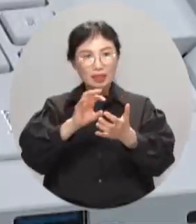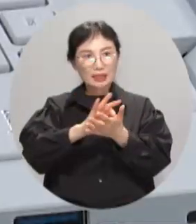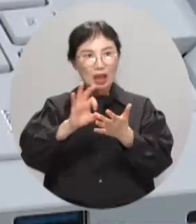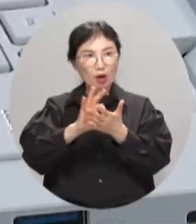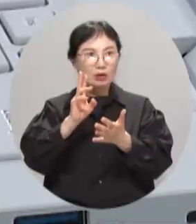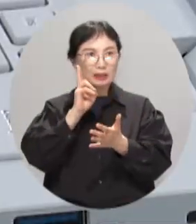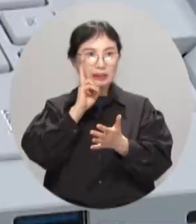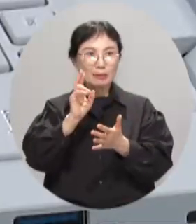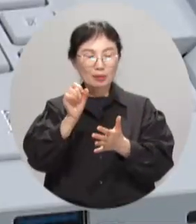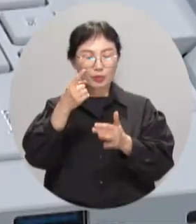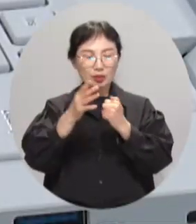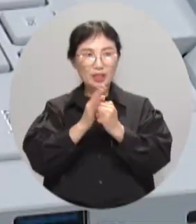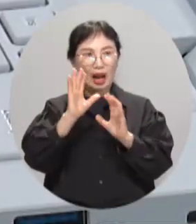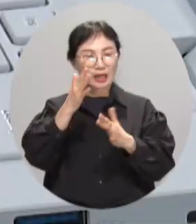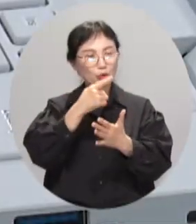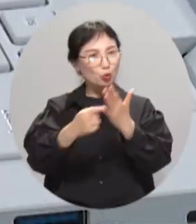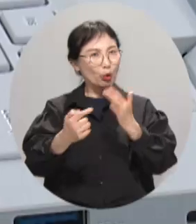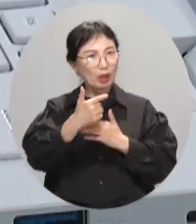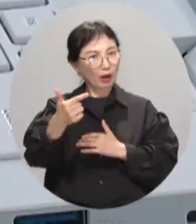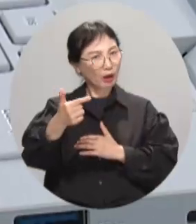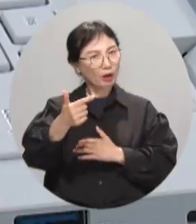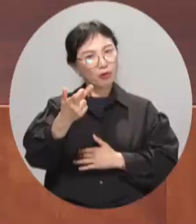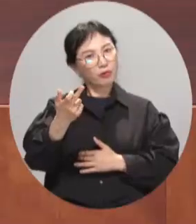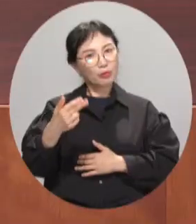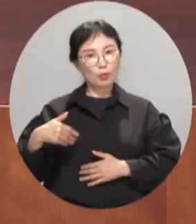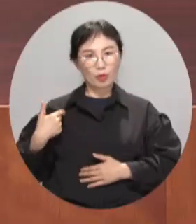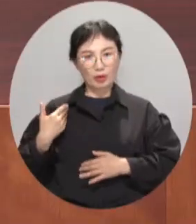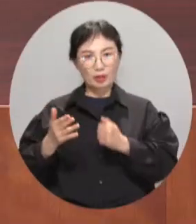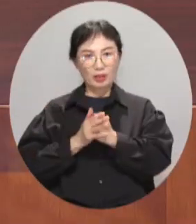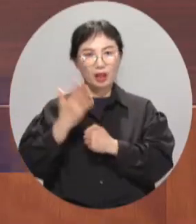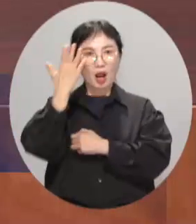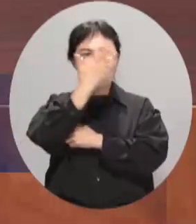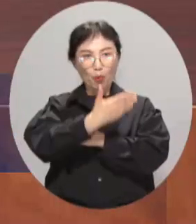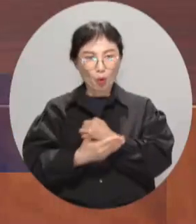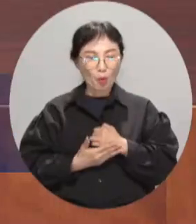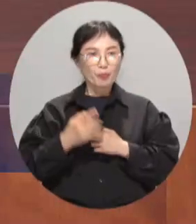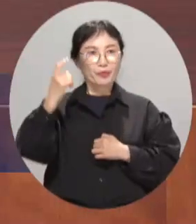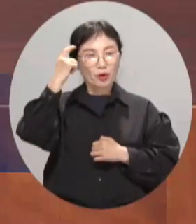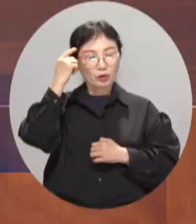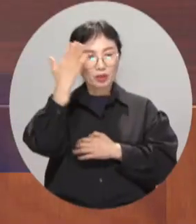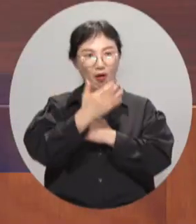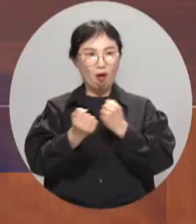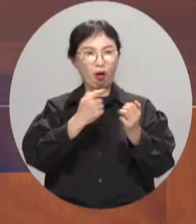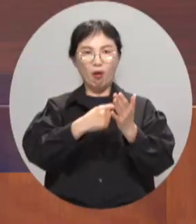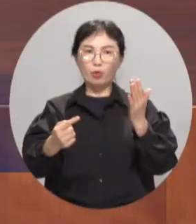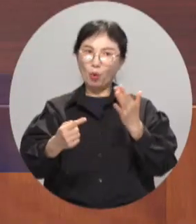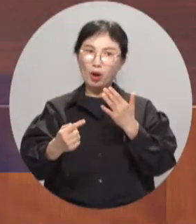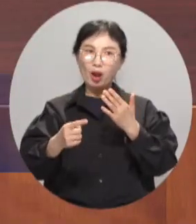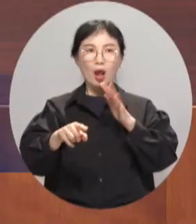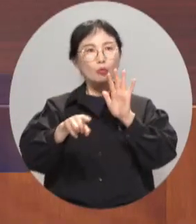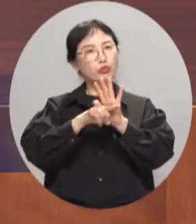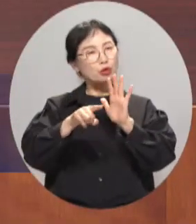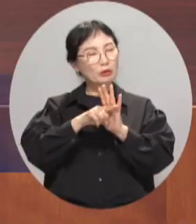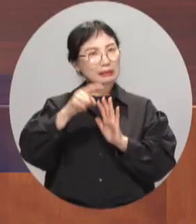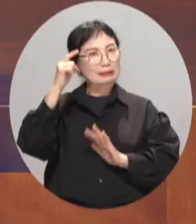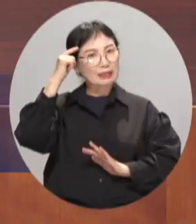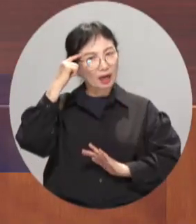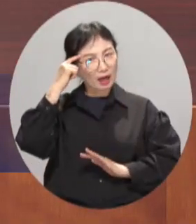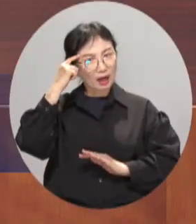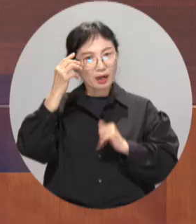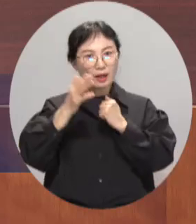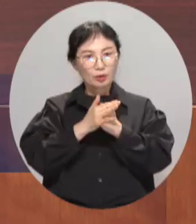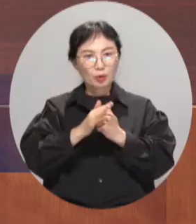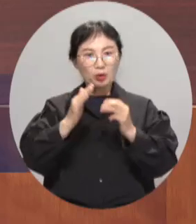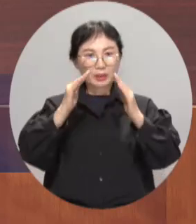아이들에게 미칠 악영향도 우려했습니다. 학생들의 신체적, 정신적 건강에 미칠 부정적 영향, 특히